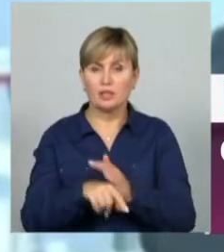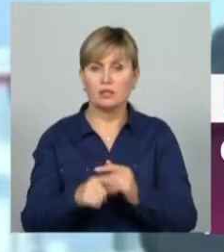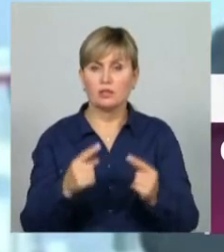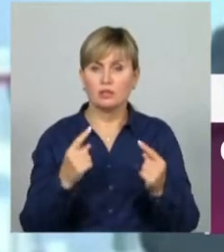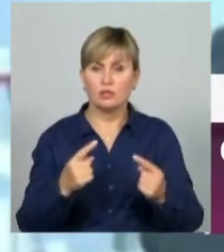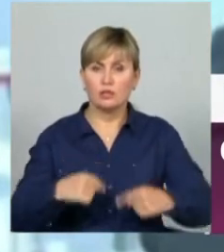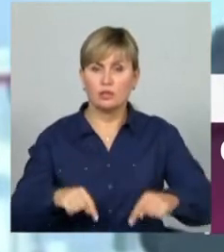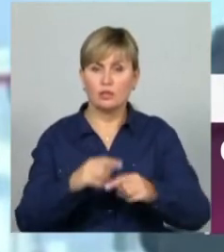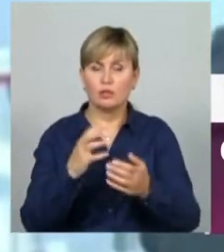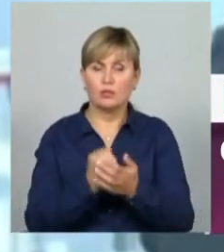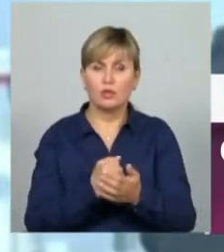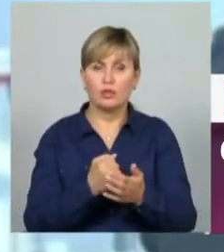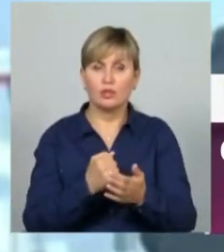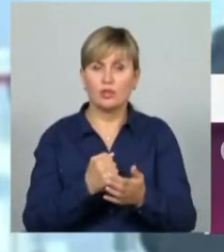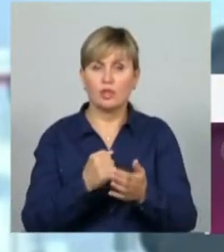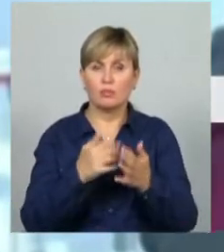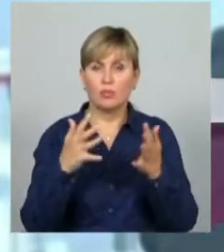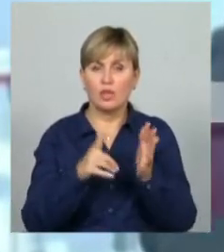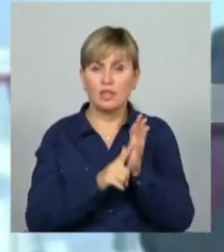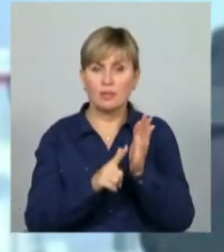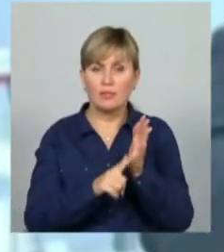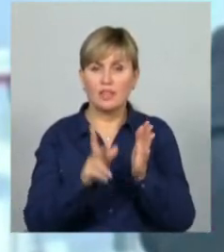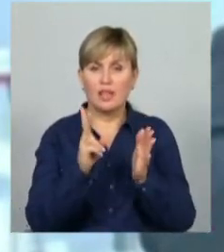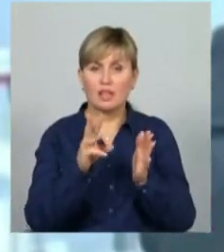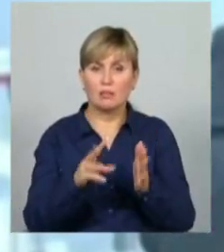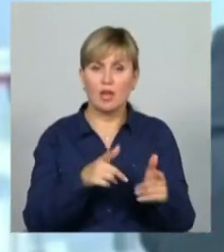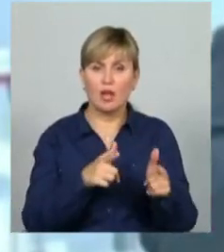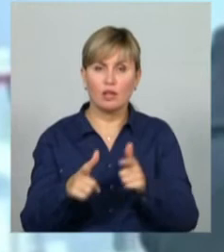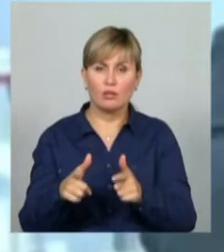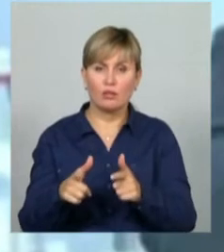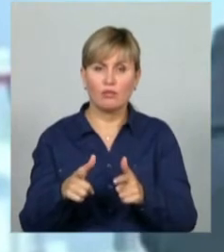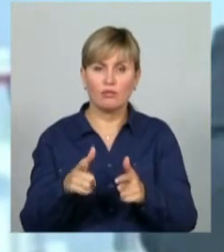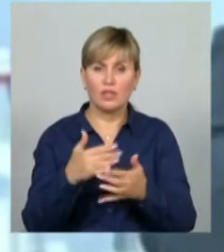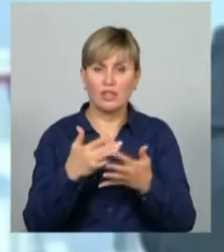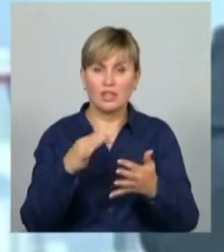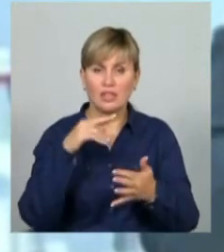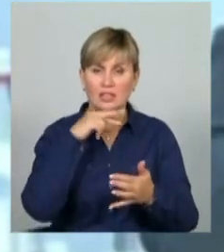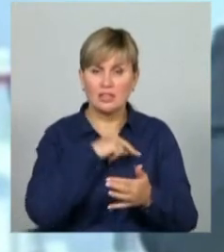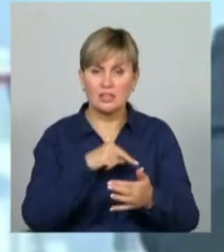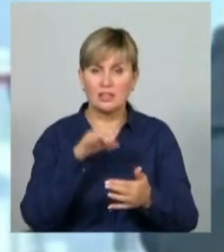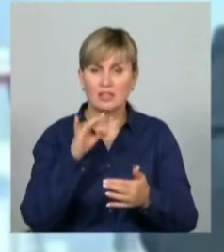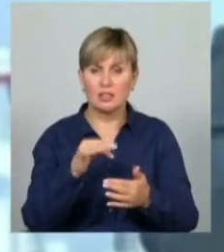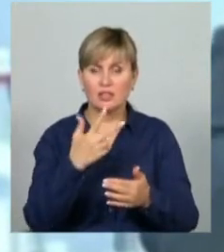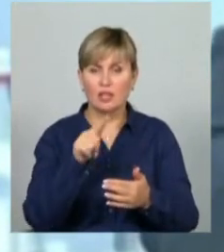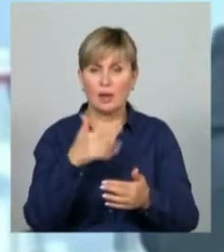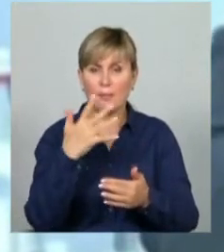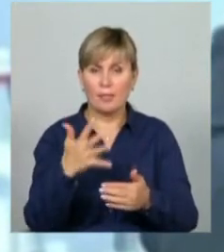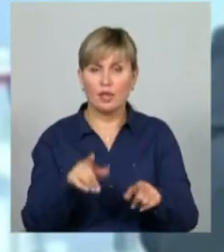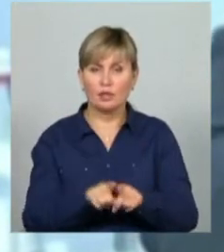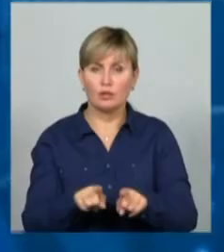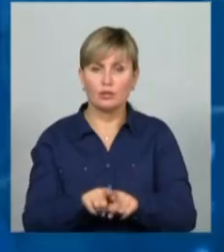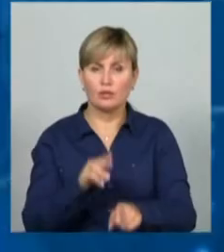группы составило более 70 килограмм готового вещества и более 3,5 тонн прекурсоров.